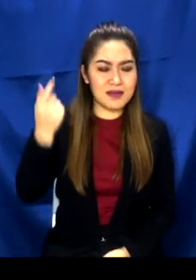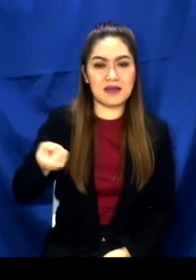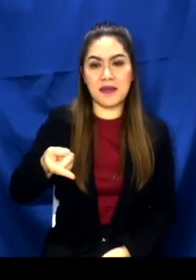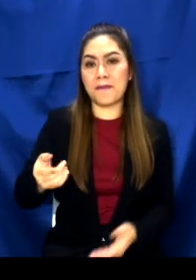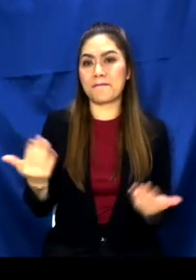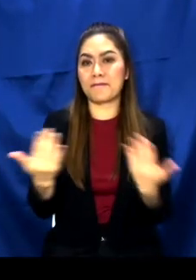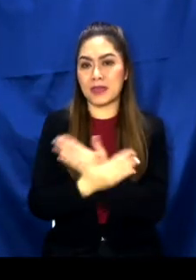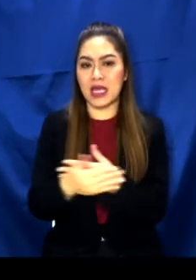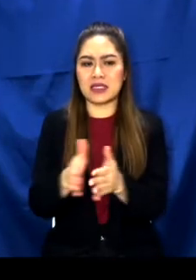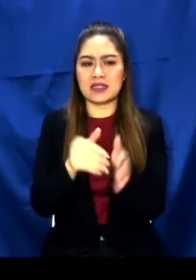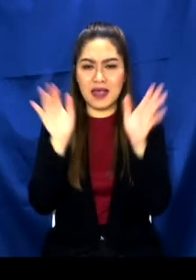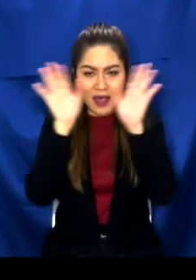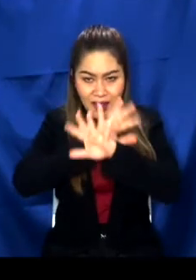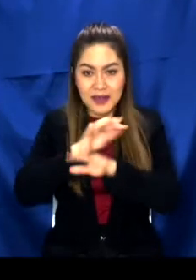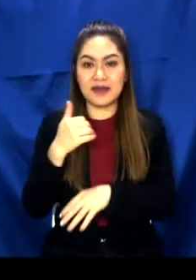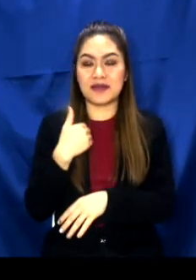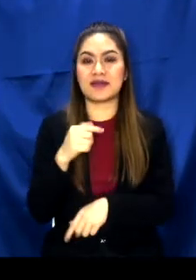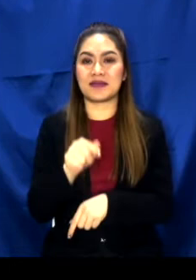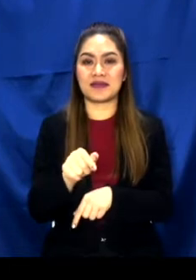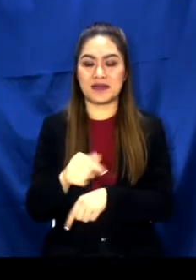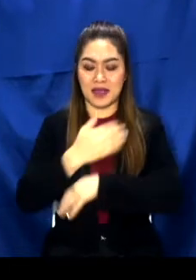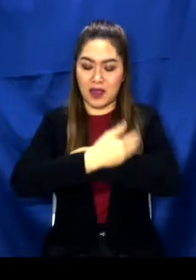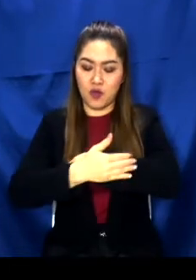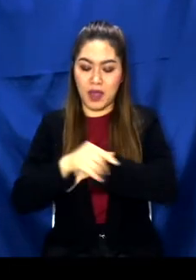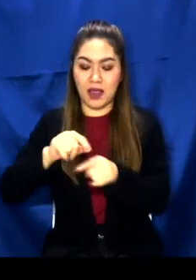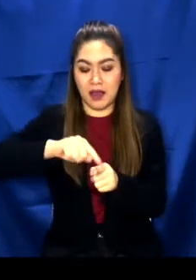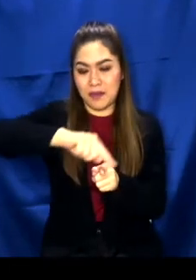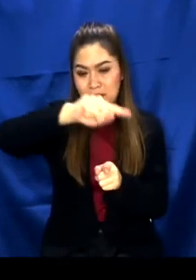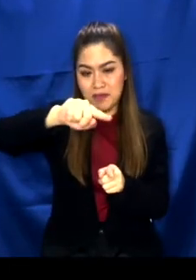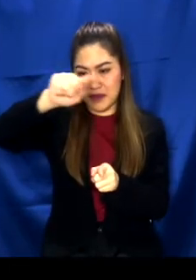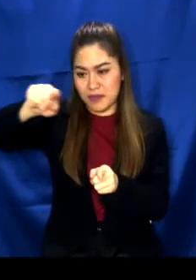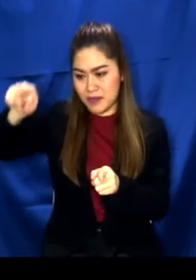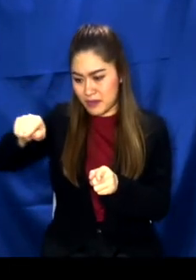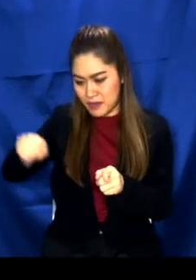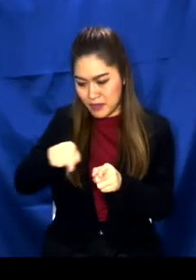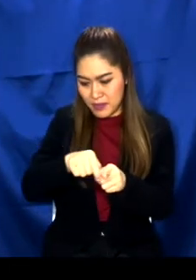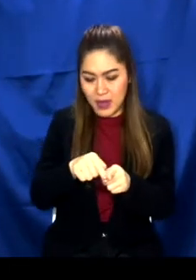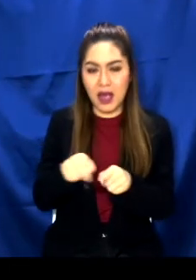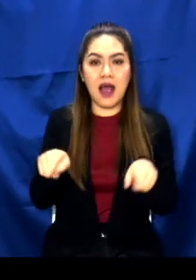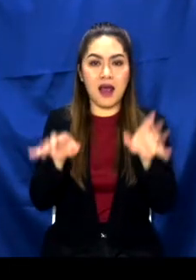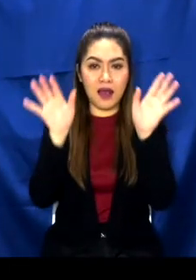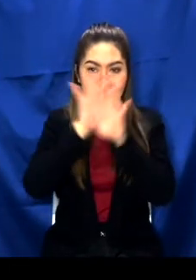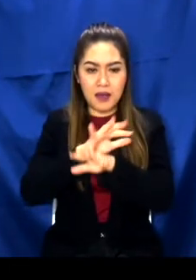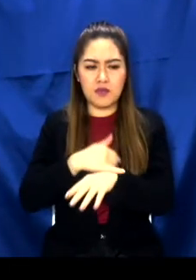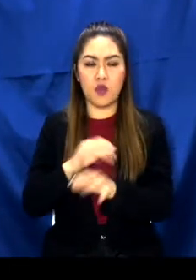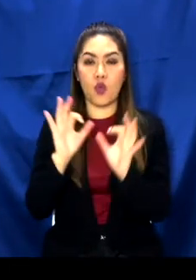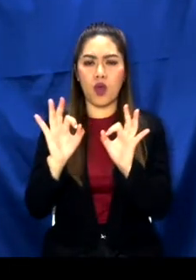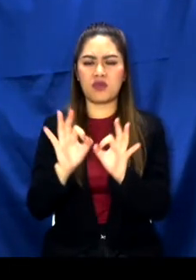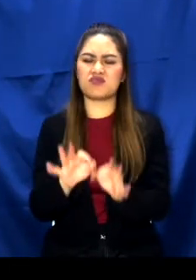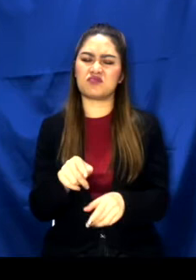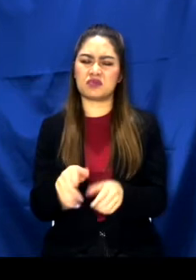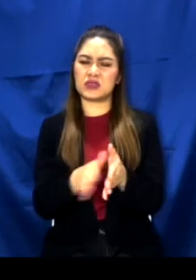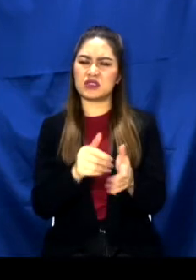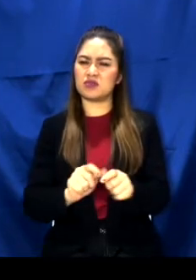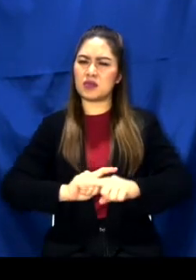สีมันก็จะใกล้เคียงกันแล้วแบบนี้ค่ะนะโอเคหรือบางคนไม่ชอบสีโทนเดียวกัน